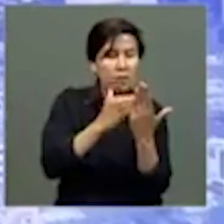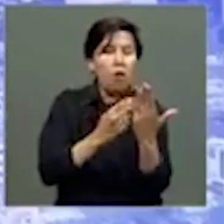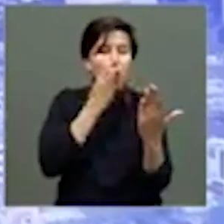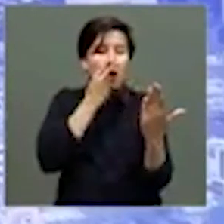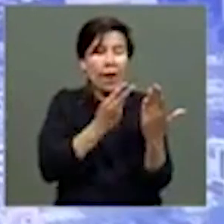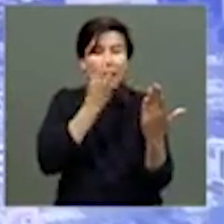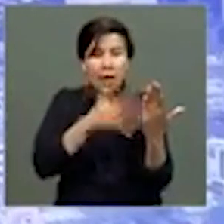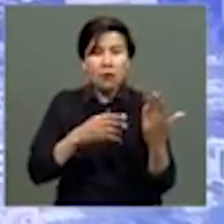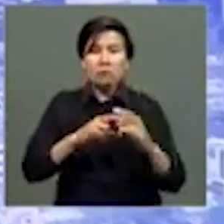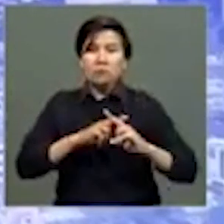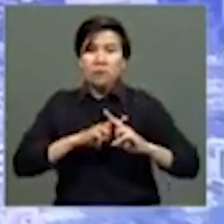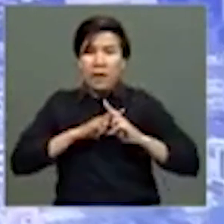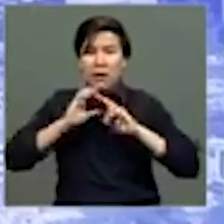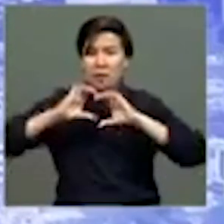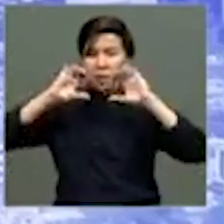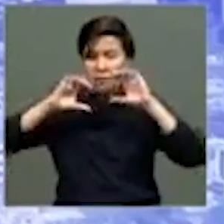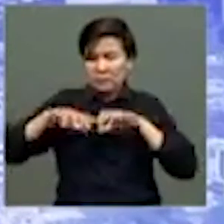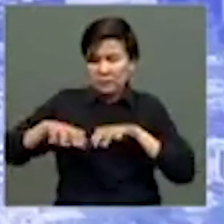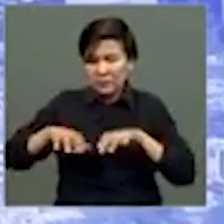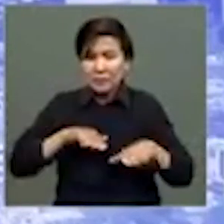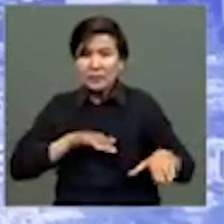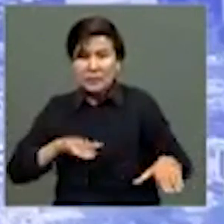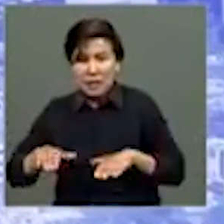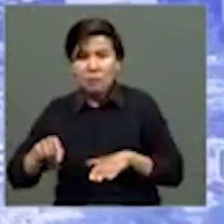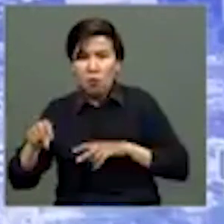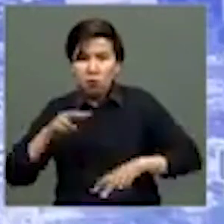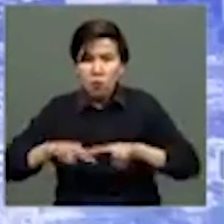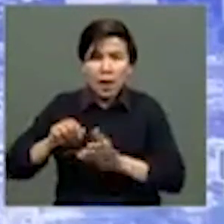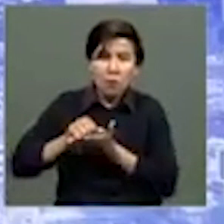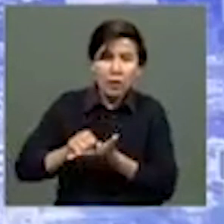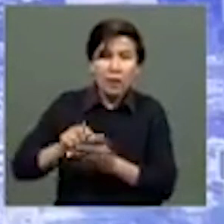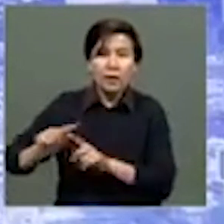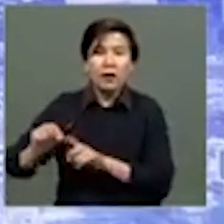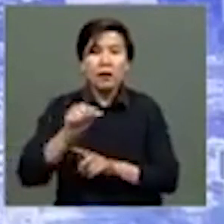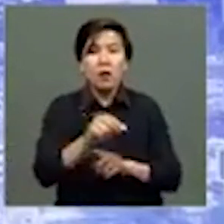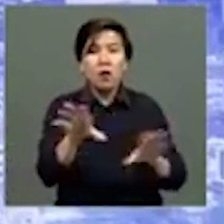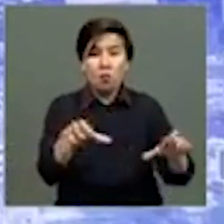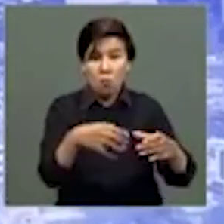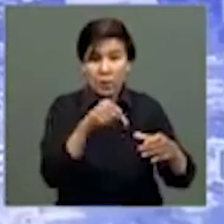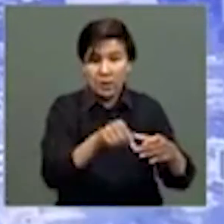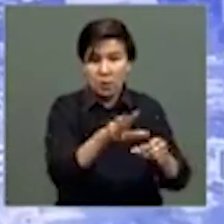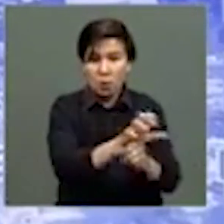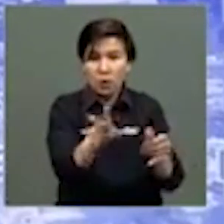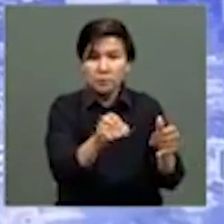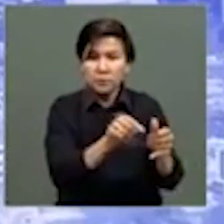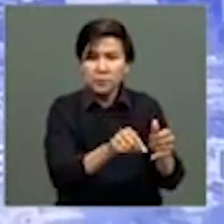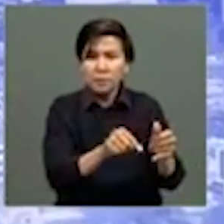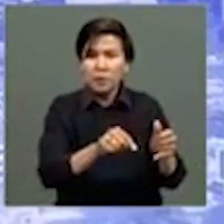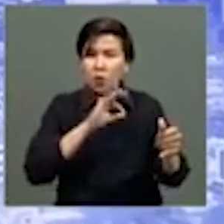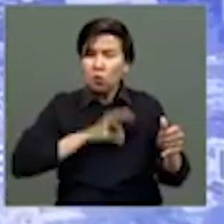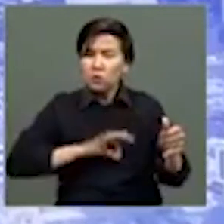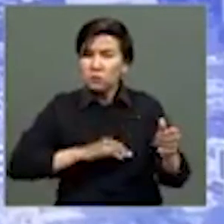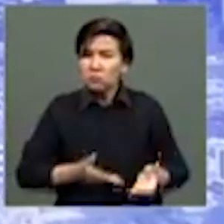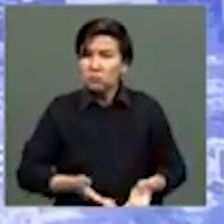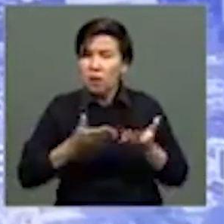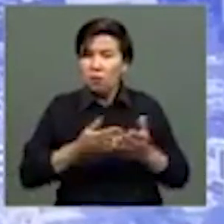ยกตัวอย่างเช่นเราพบผู้ที่ติดเชื้อกี่รายซึ่งกลุ่มนี้อย่างที่เรียนย้ำมาโดยตลอดนะคะมักจะมีอาการไม่มากจนถึงขั้น